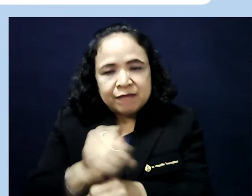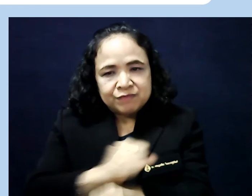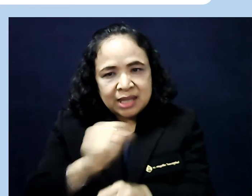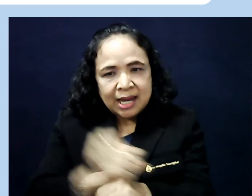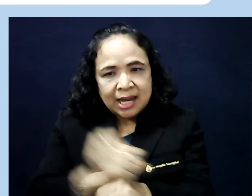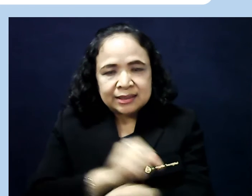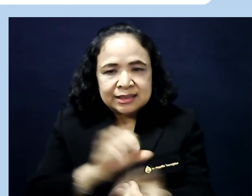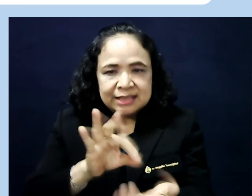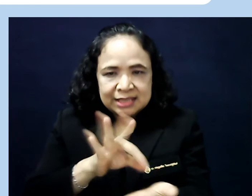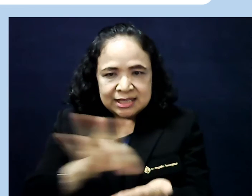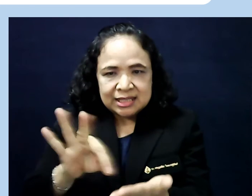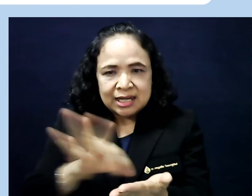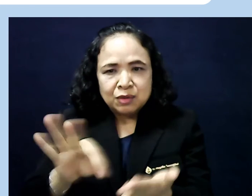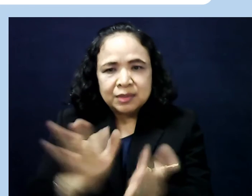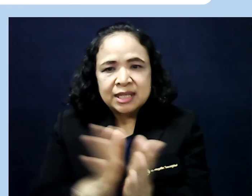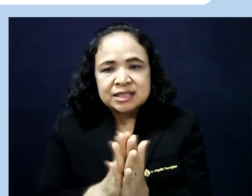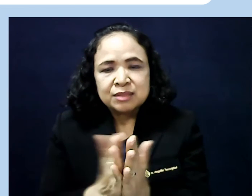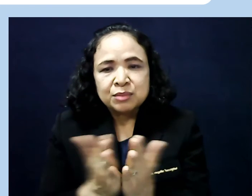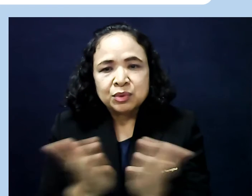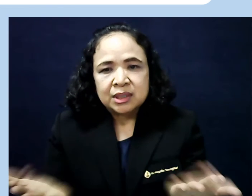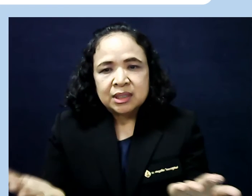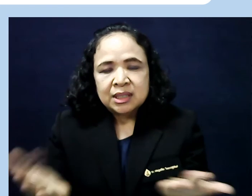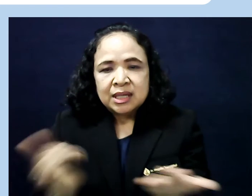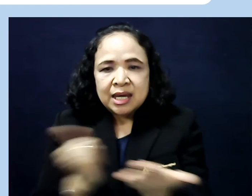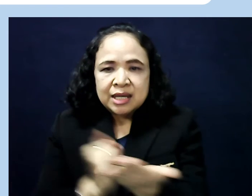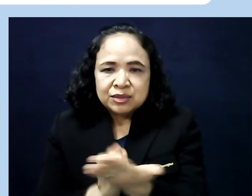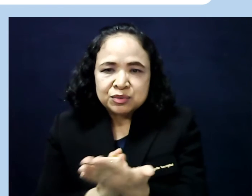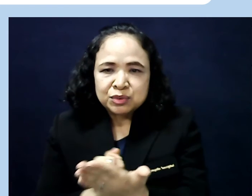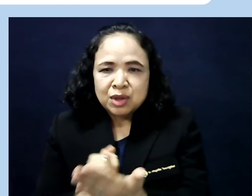แบบฝึกหัดเขียนลงในสมุด